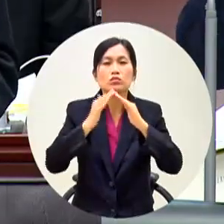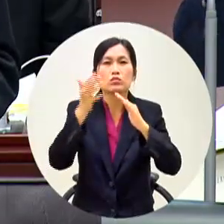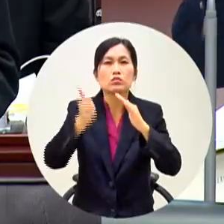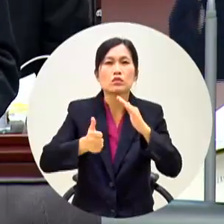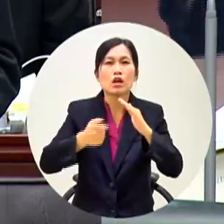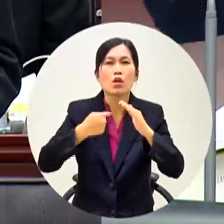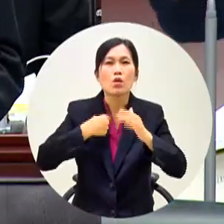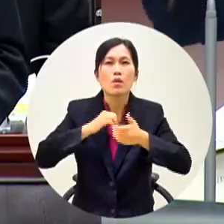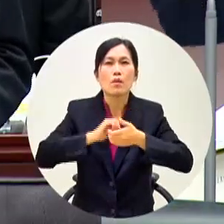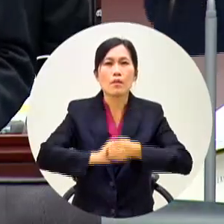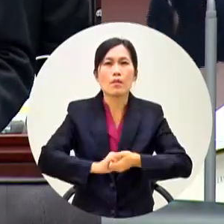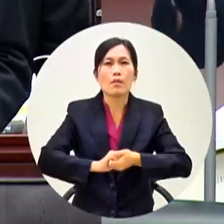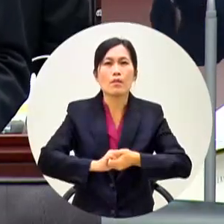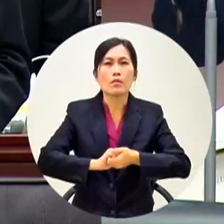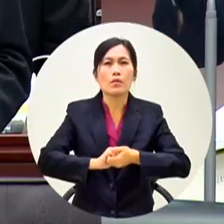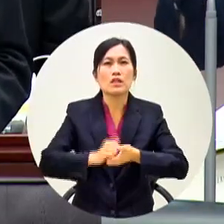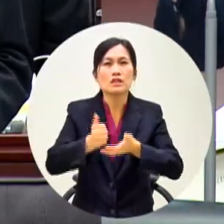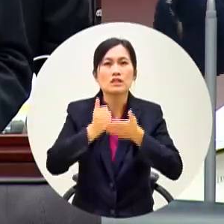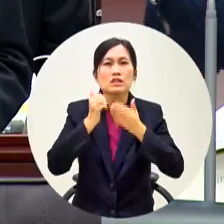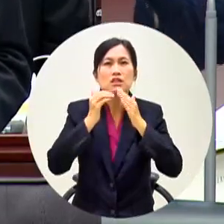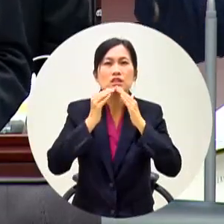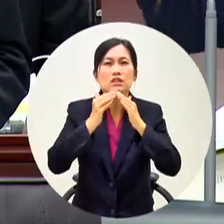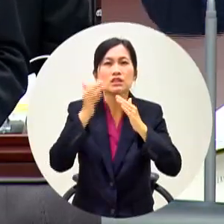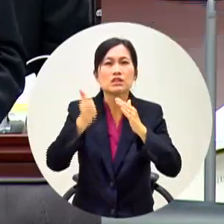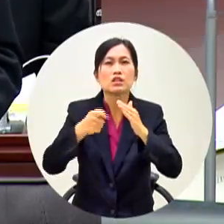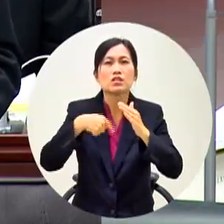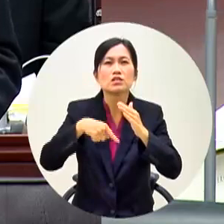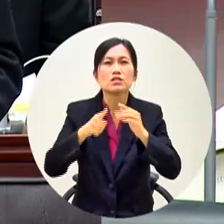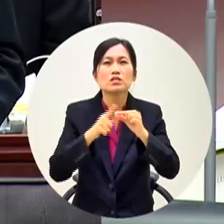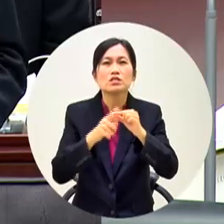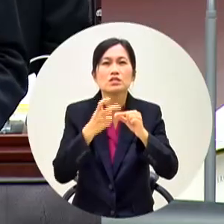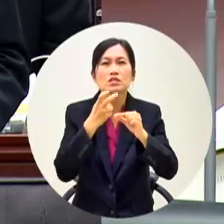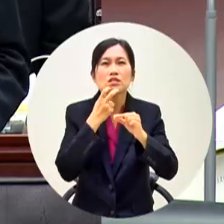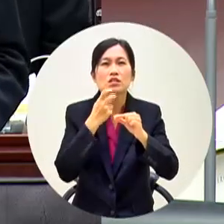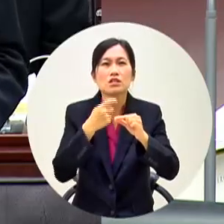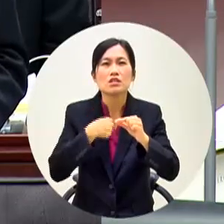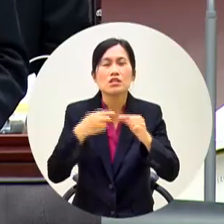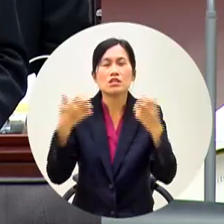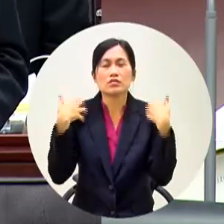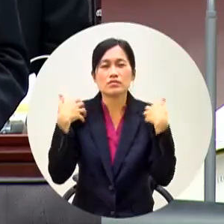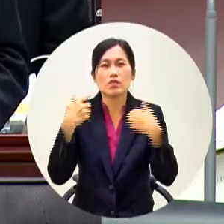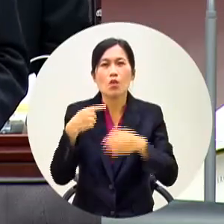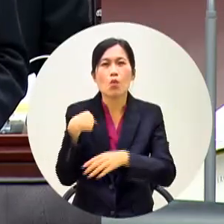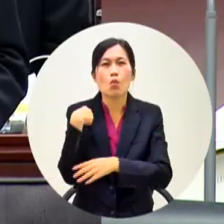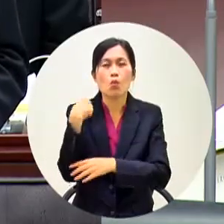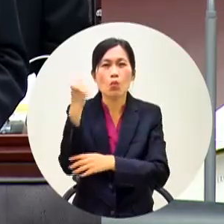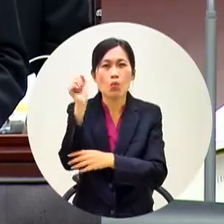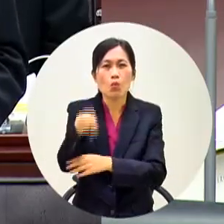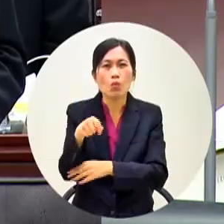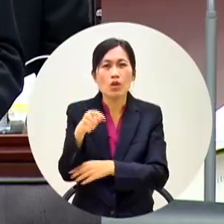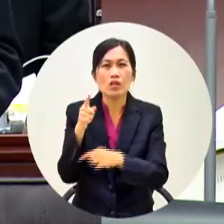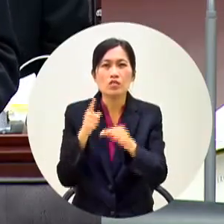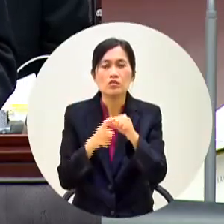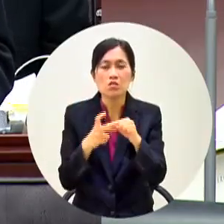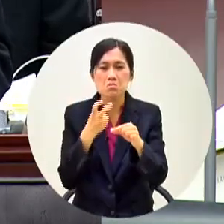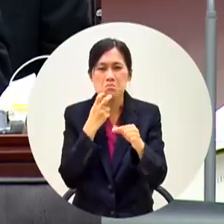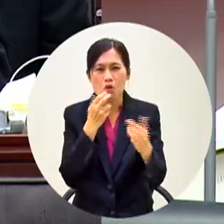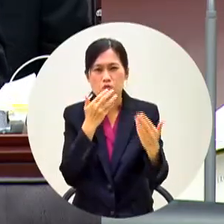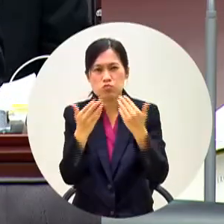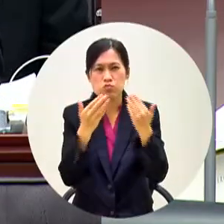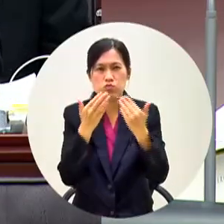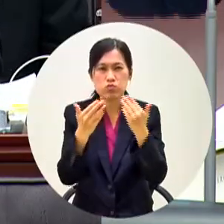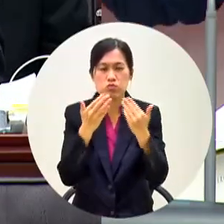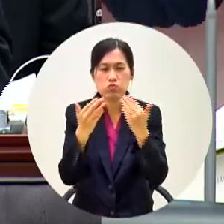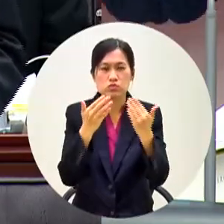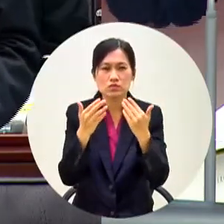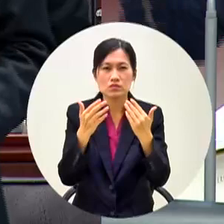须请市长到中央。我不知道，因为 这个是我的承诺 的时候，大家都。中央就很明确的就是在